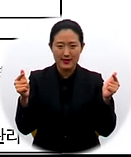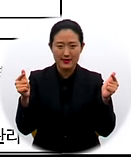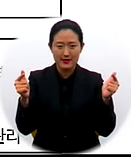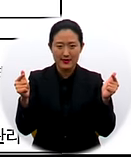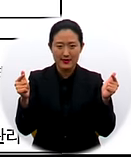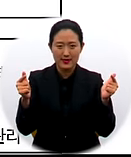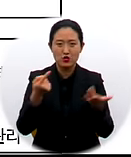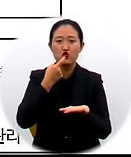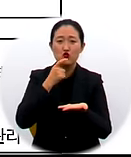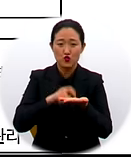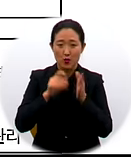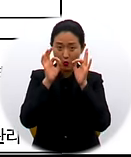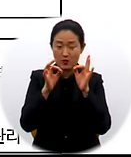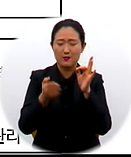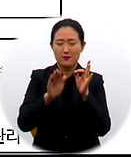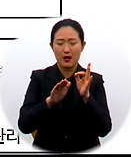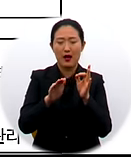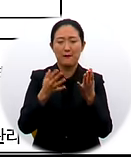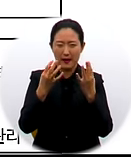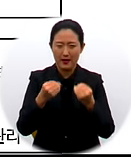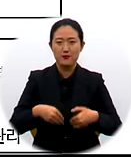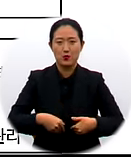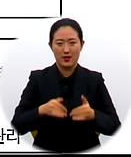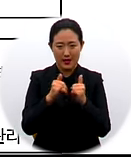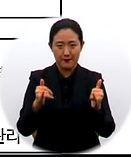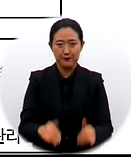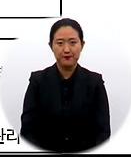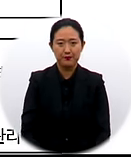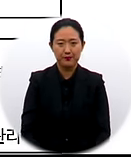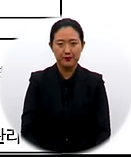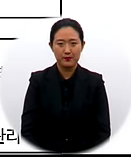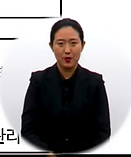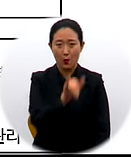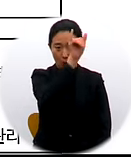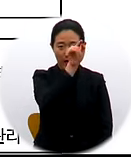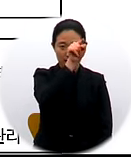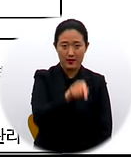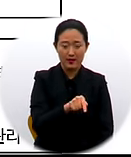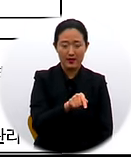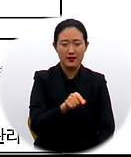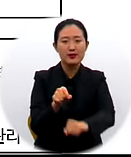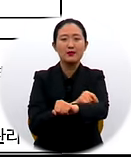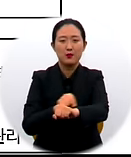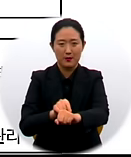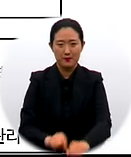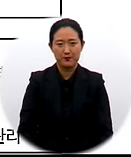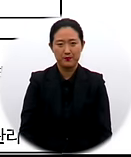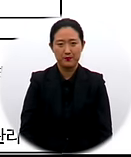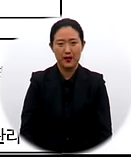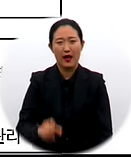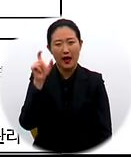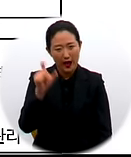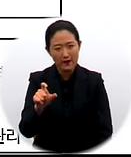직무입니다. 반대쪽으로 오면 뭐냐면 스페셜리스트예요. 여기는 사실은 아주 강하고 특정한 핵심 역량이 있습니다.